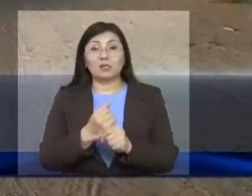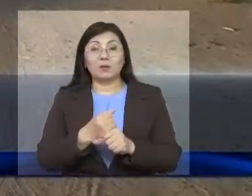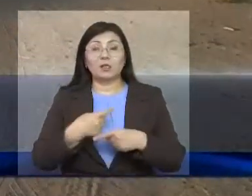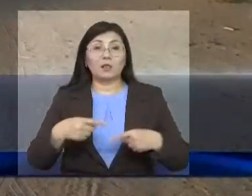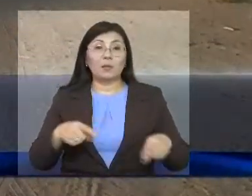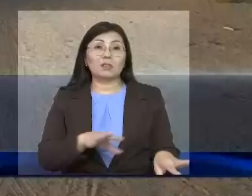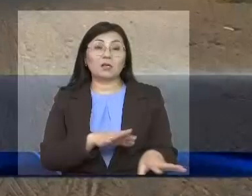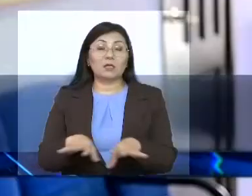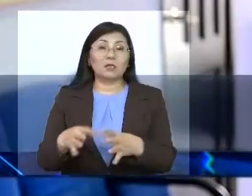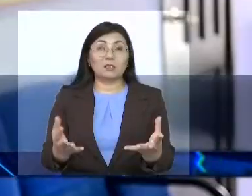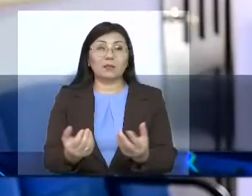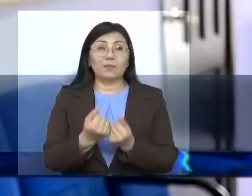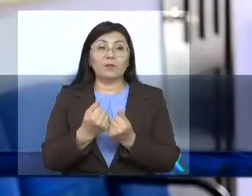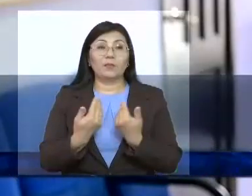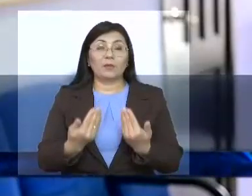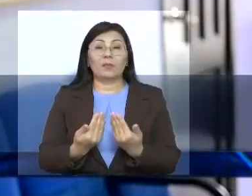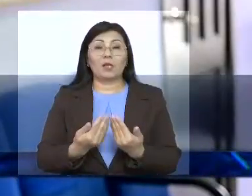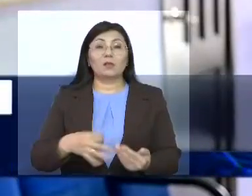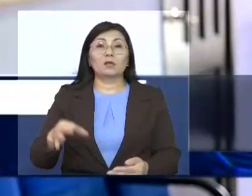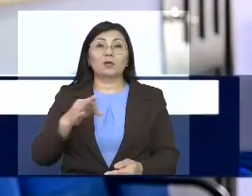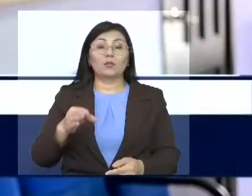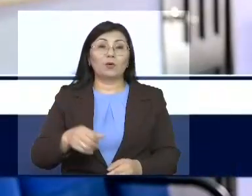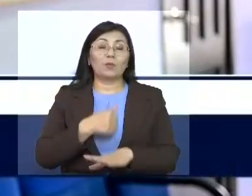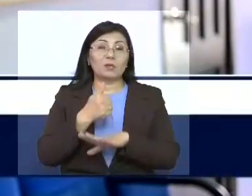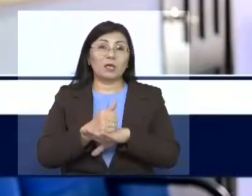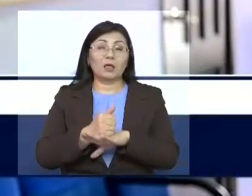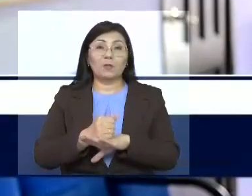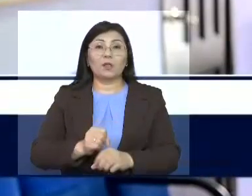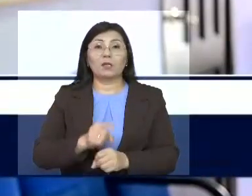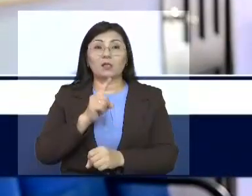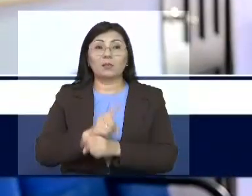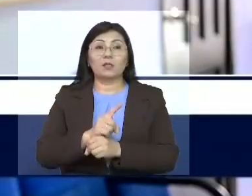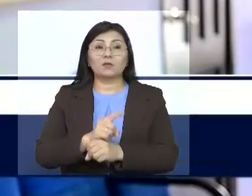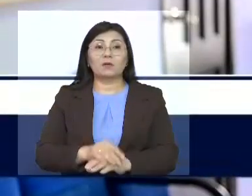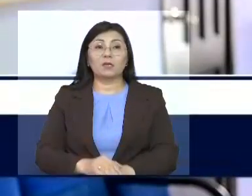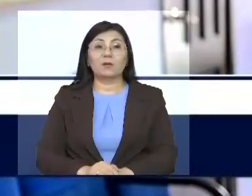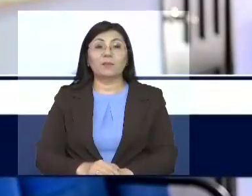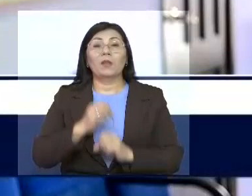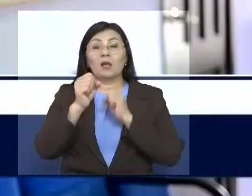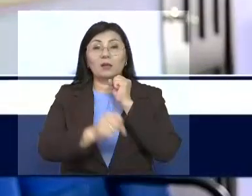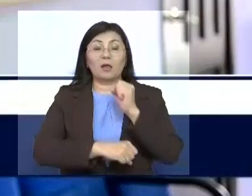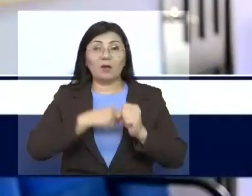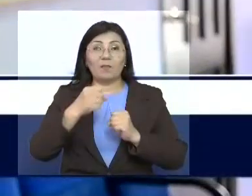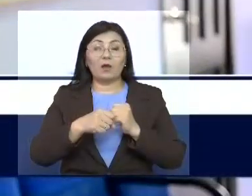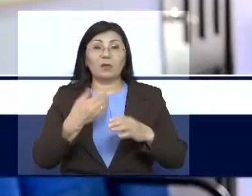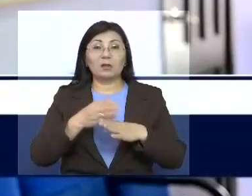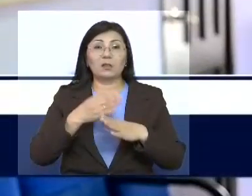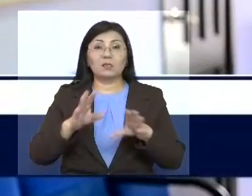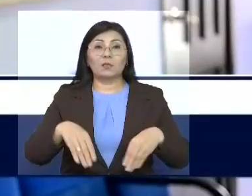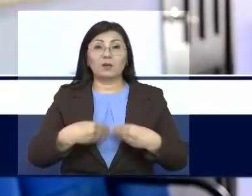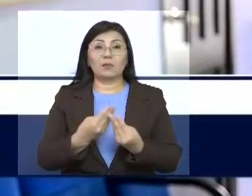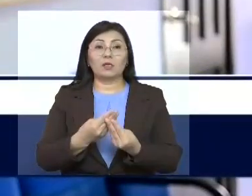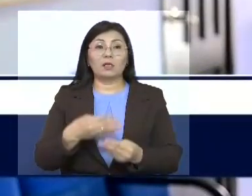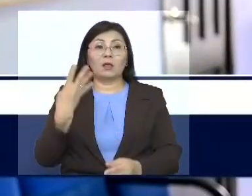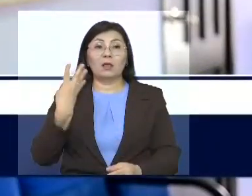да шаралар қолға алынған. Қазір облыс әкімінің тапсырмасымен тауарлық несиелік беріліп жатыр. Қазір